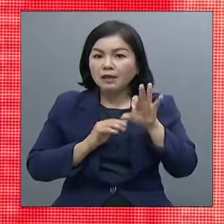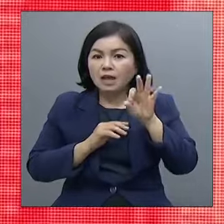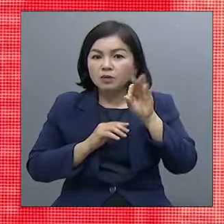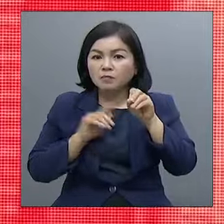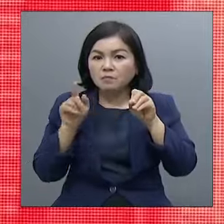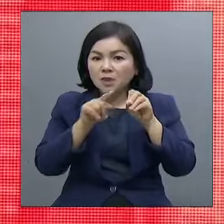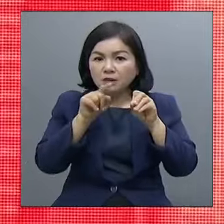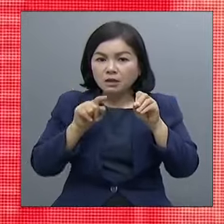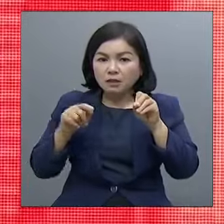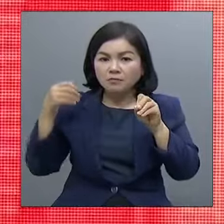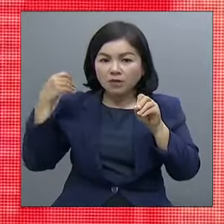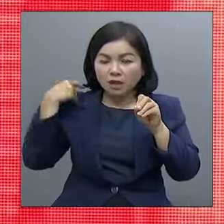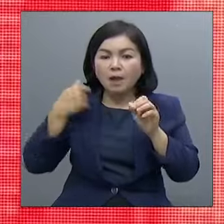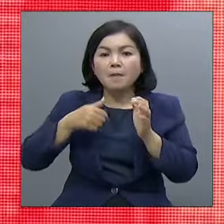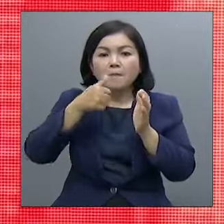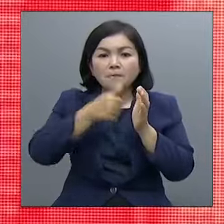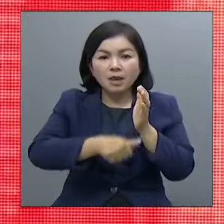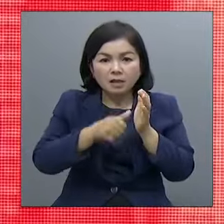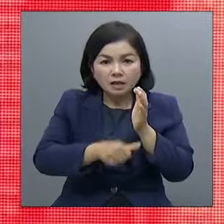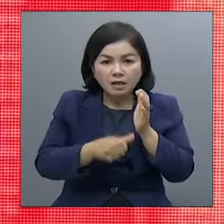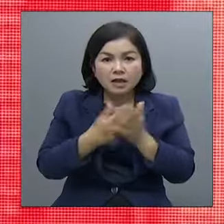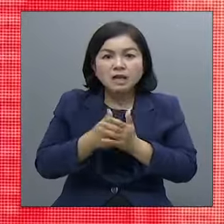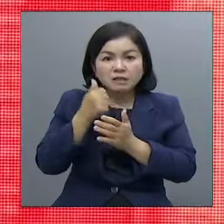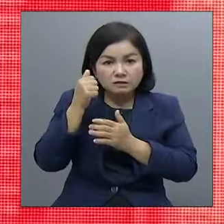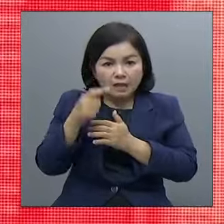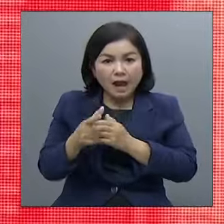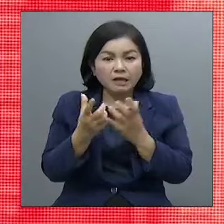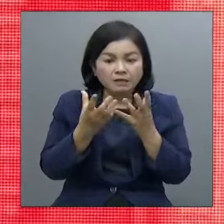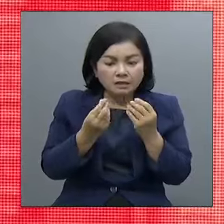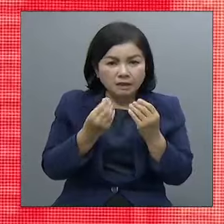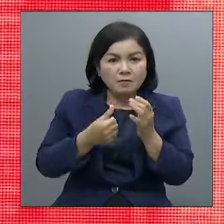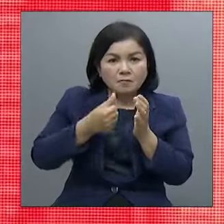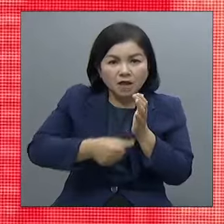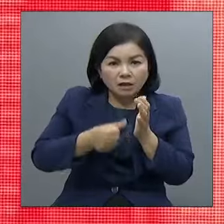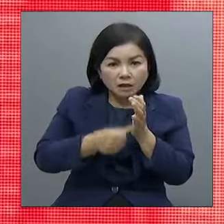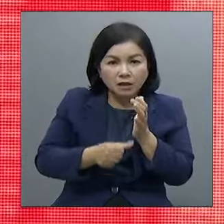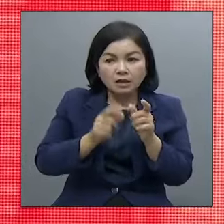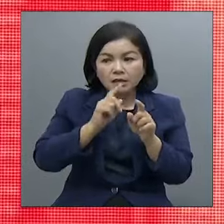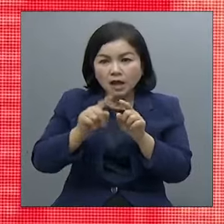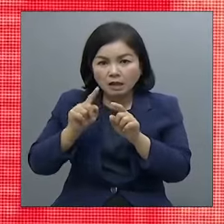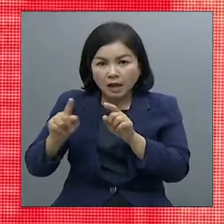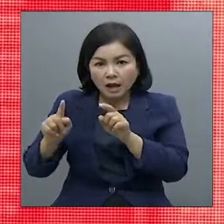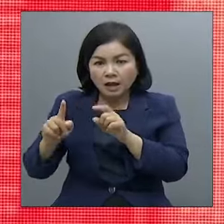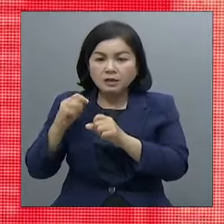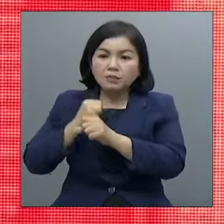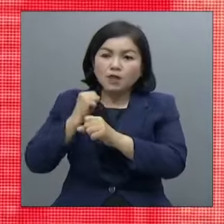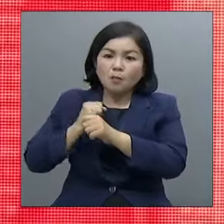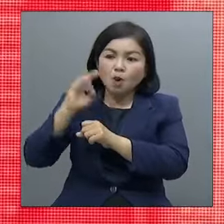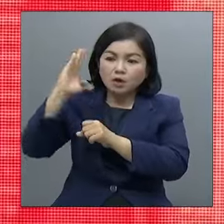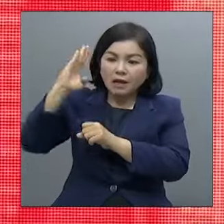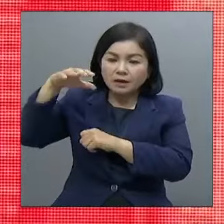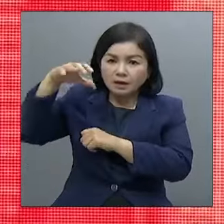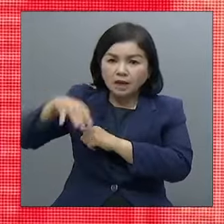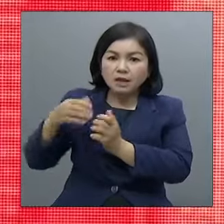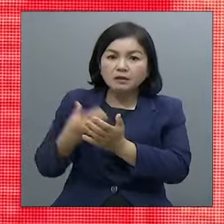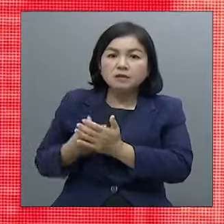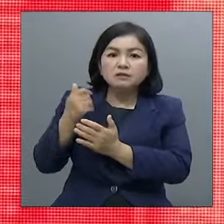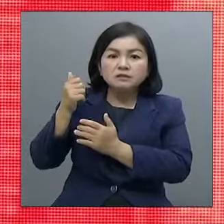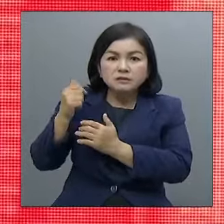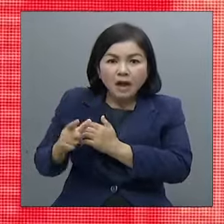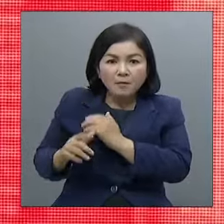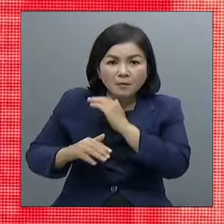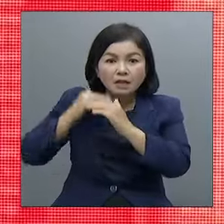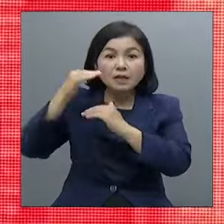90% ของจำนวนภาษีที่ต้องเสียให้กับที่ดินและสิ่งปลูกสร้างสำหรับผู้ประกอบการที่อยู่ระหว่างการพัฒนาโครง